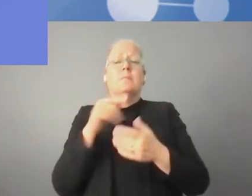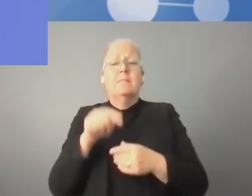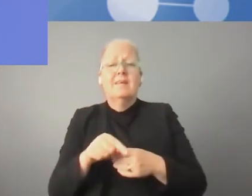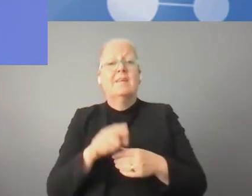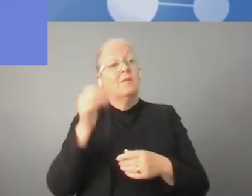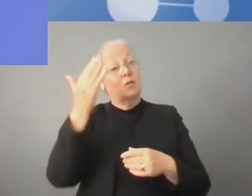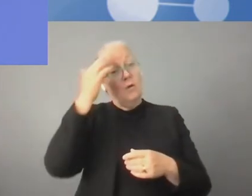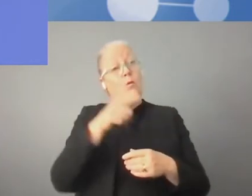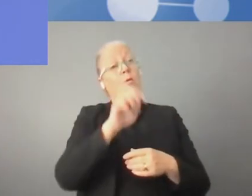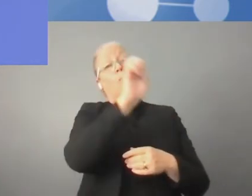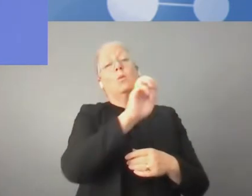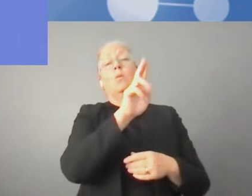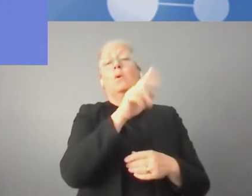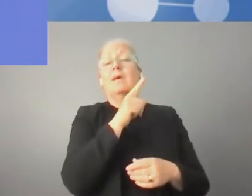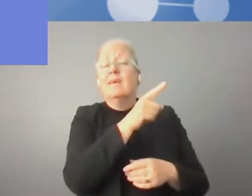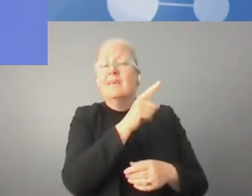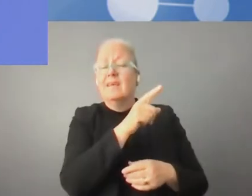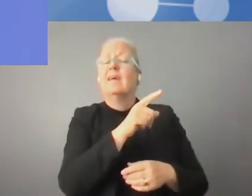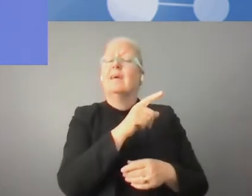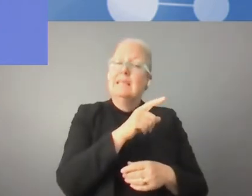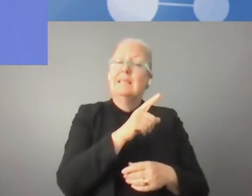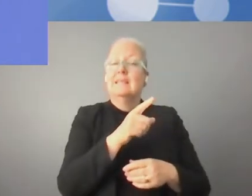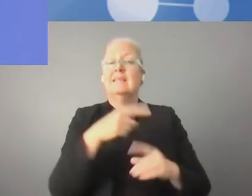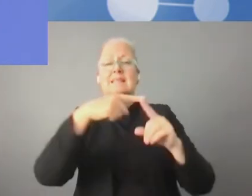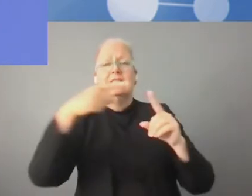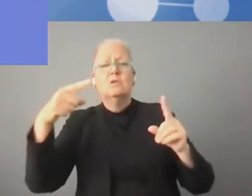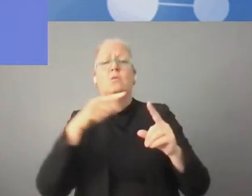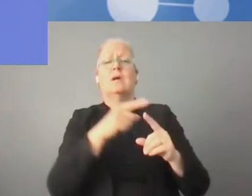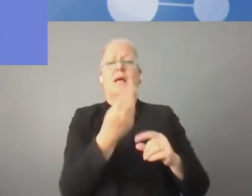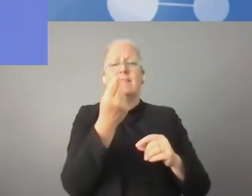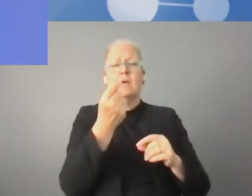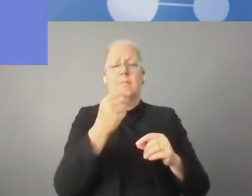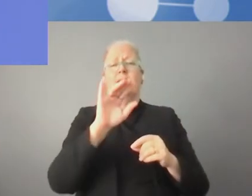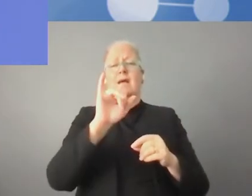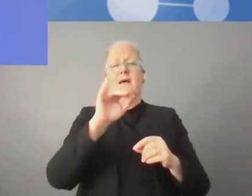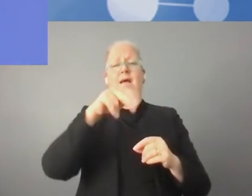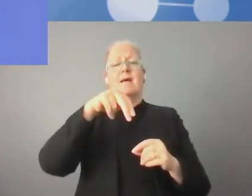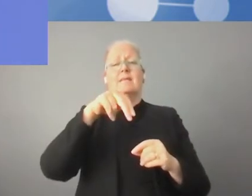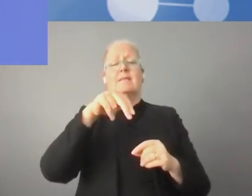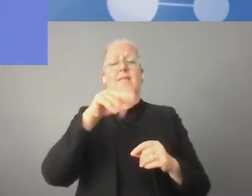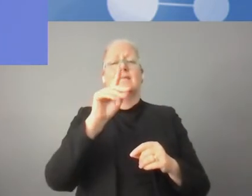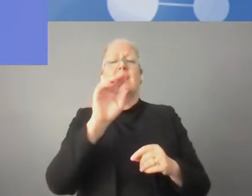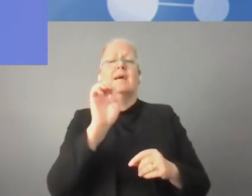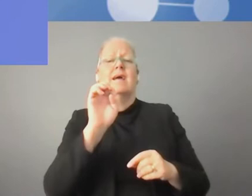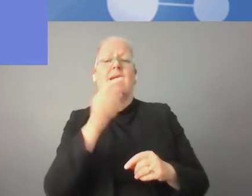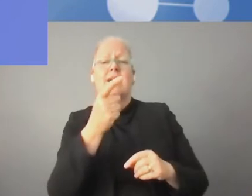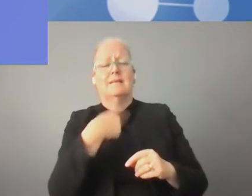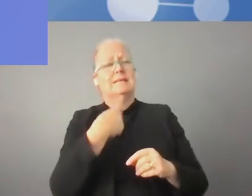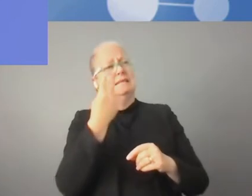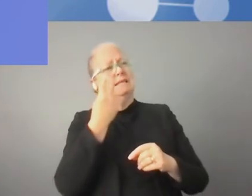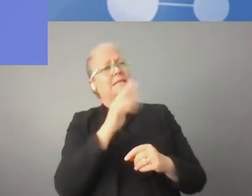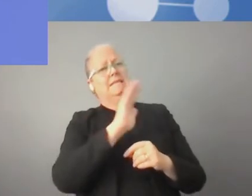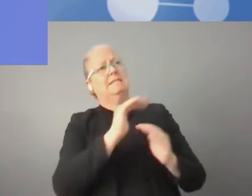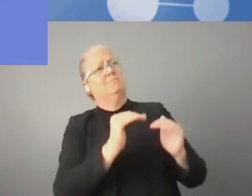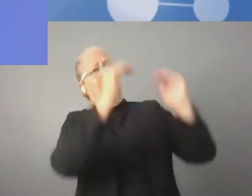型创新当中对中小型企业的一个作用，这是应该说比较的缓慢